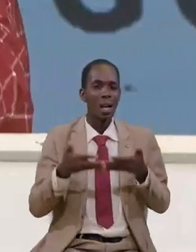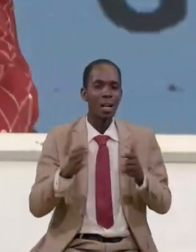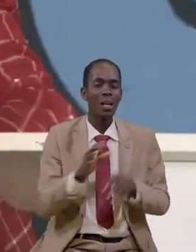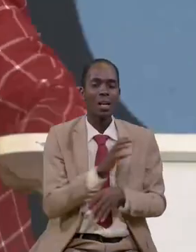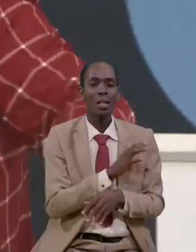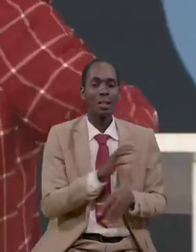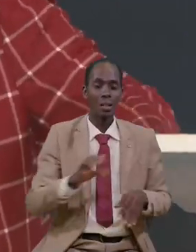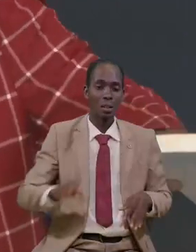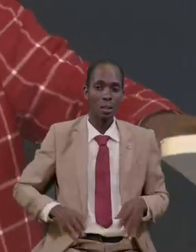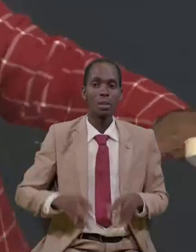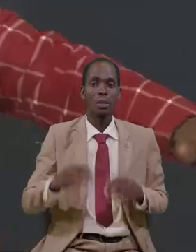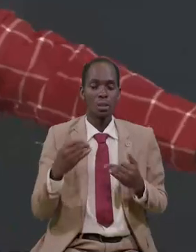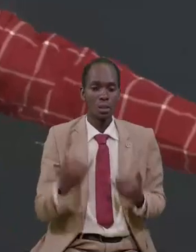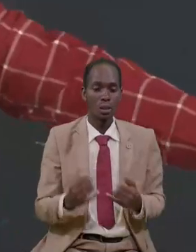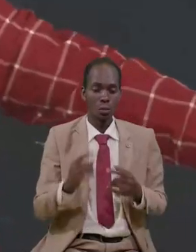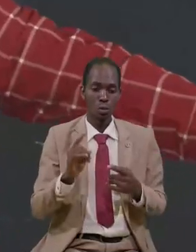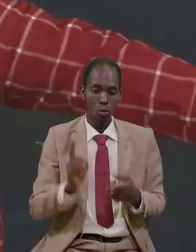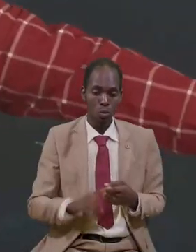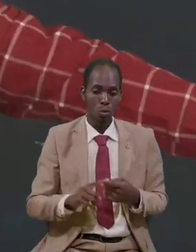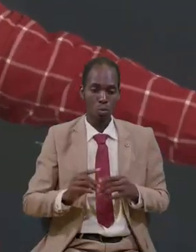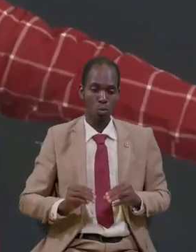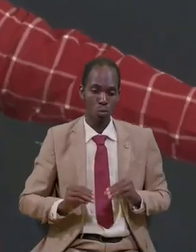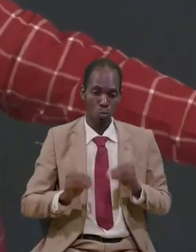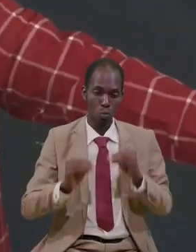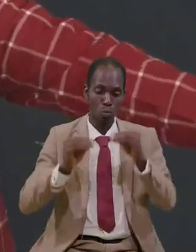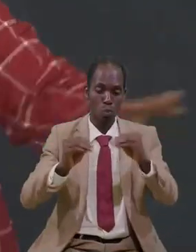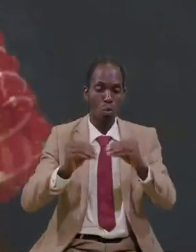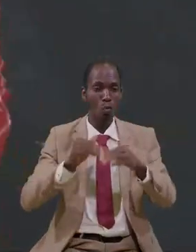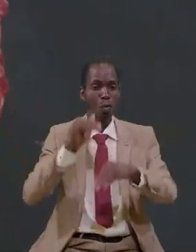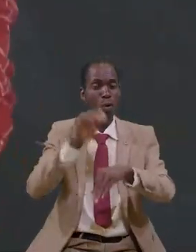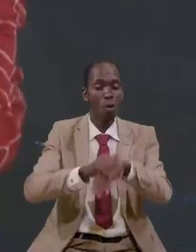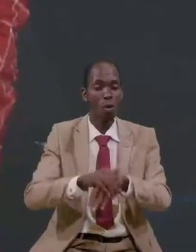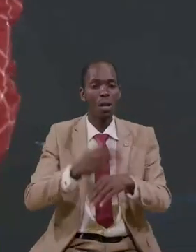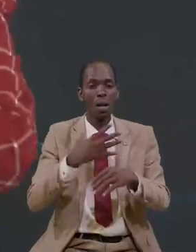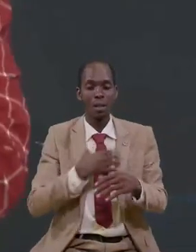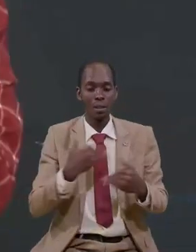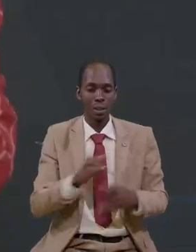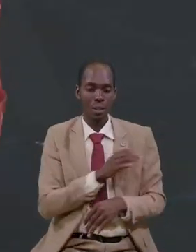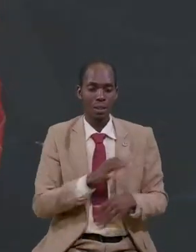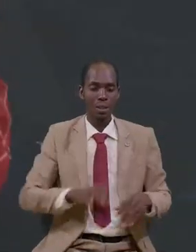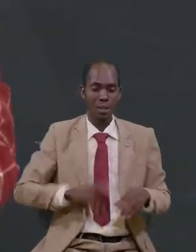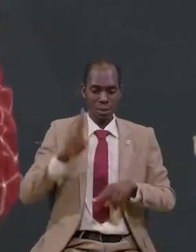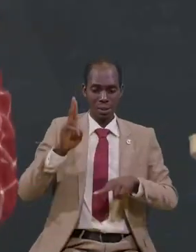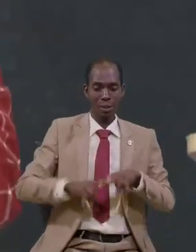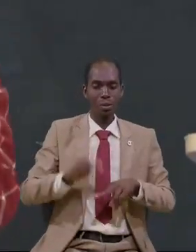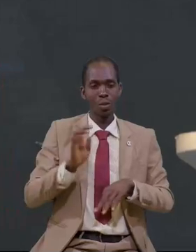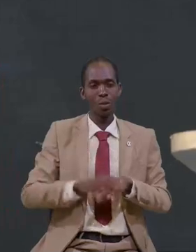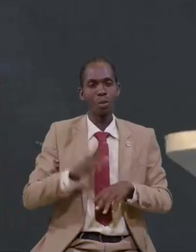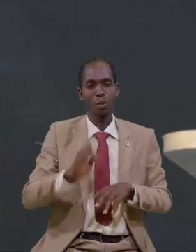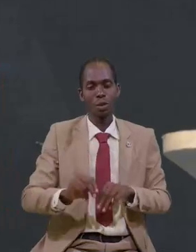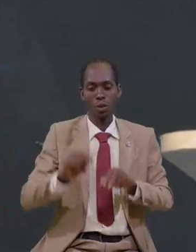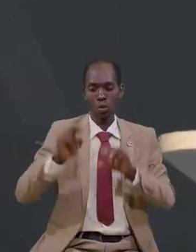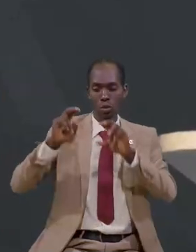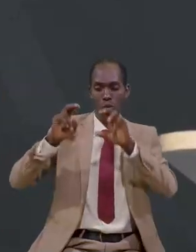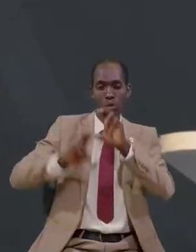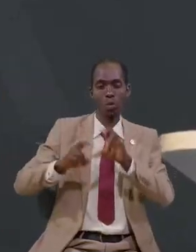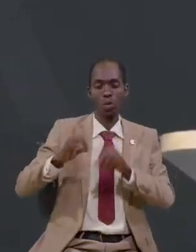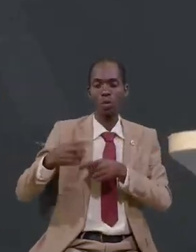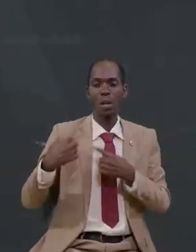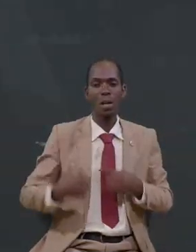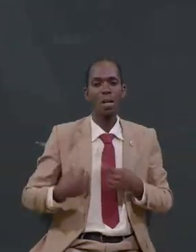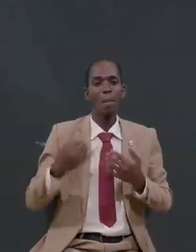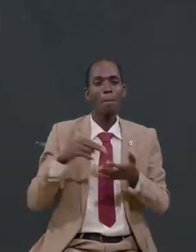plus loin et il s'assoit sur le trône de ta vie et il dirige, il gère,